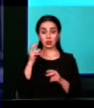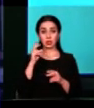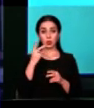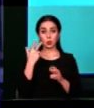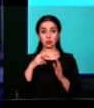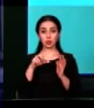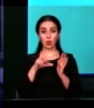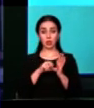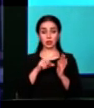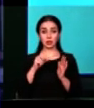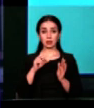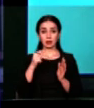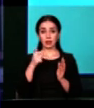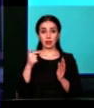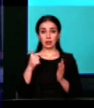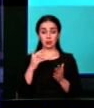36 gram chiqadi.